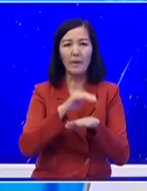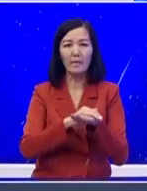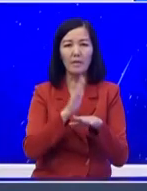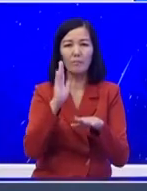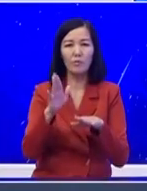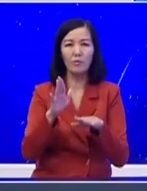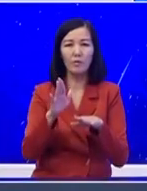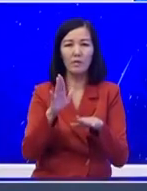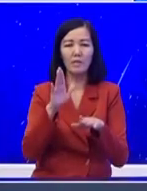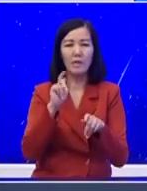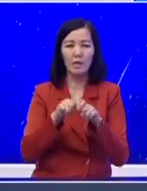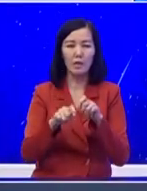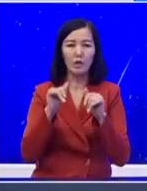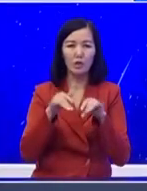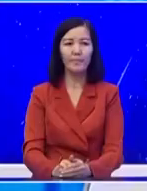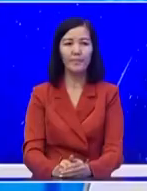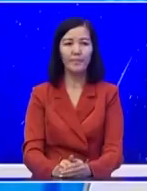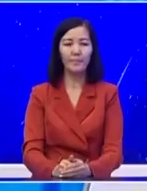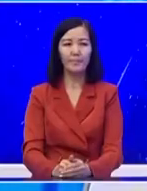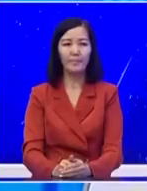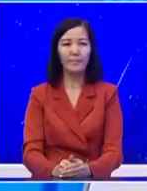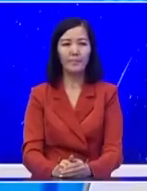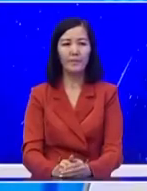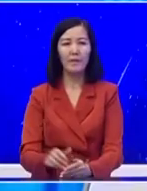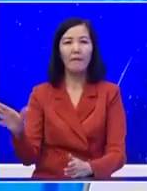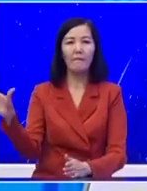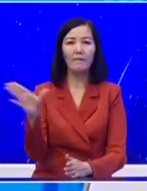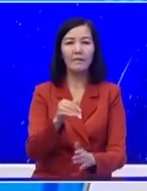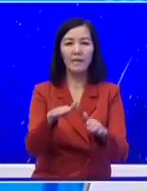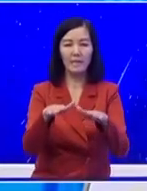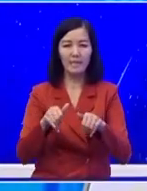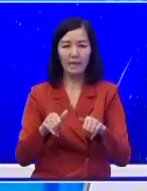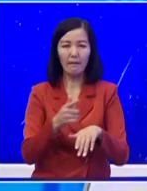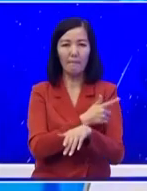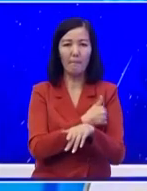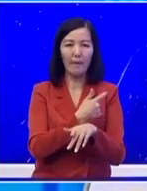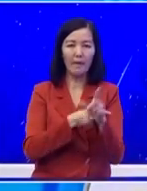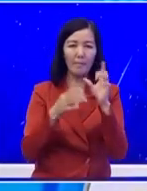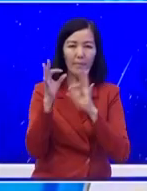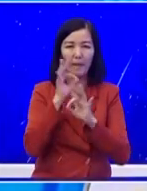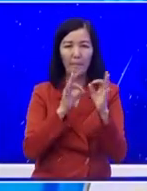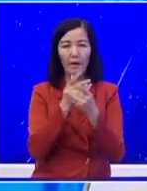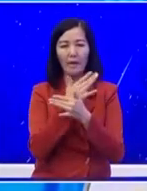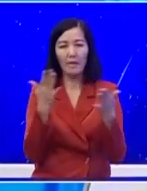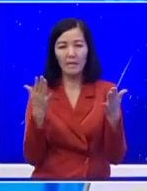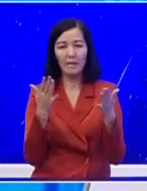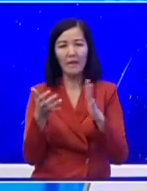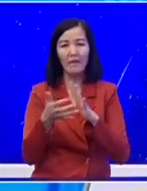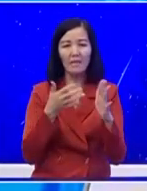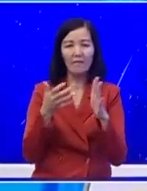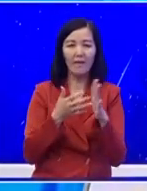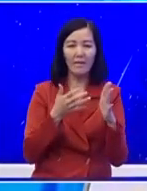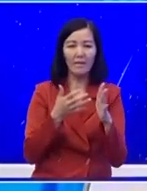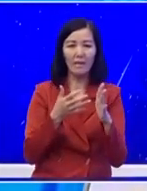будут предприняты соответствующие решения. Все изъятые медпрепараты, ну, в условиях острой нехватки